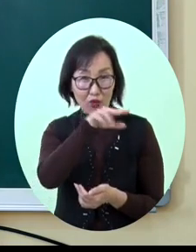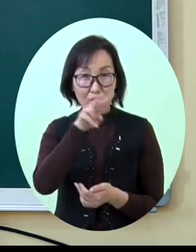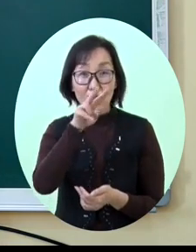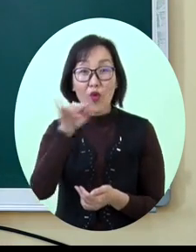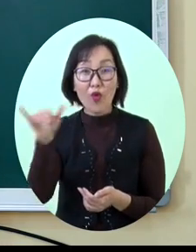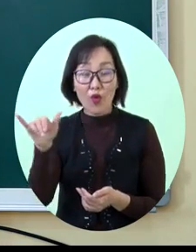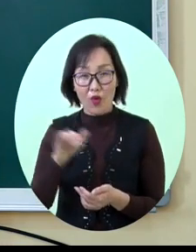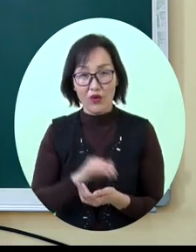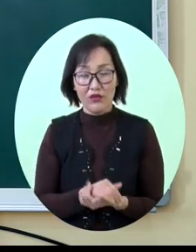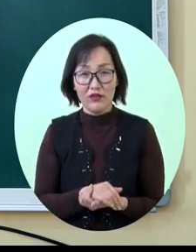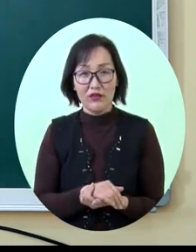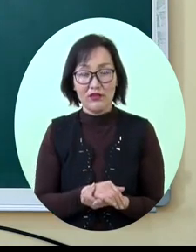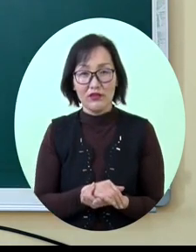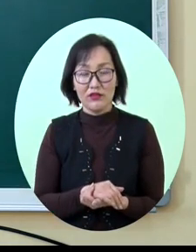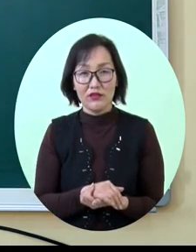луу.